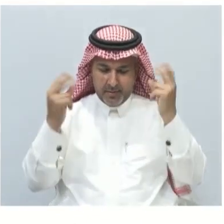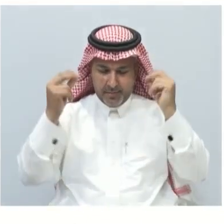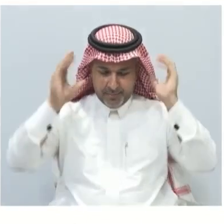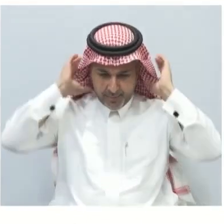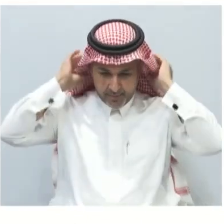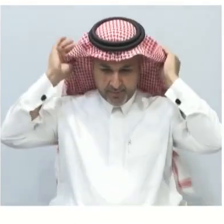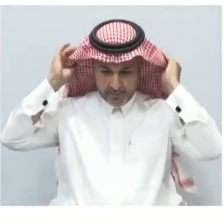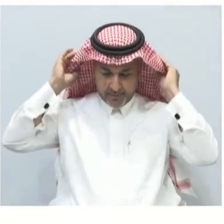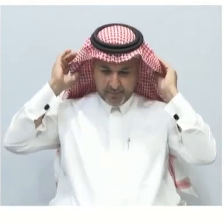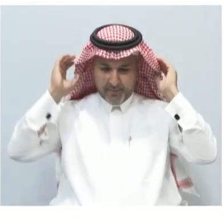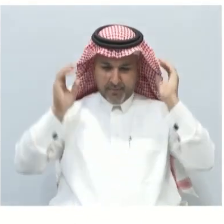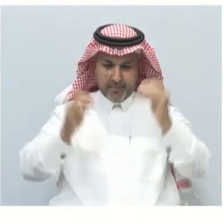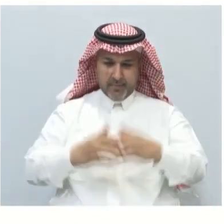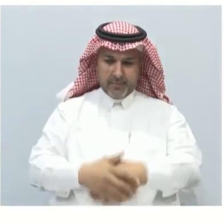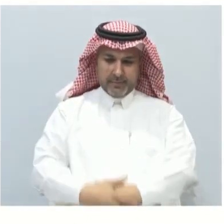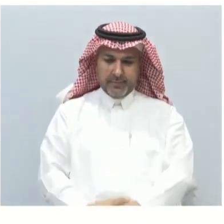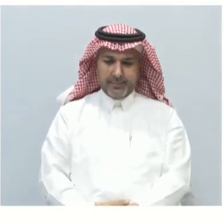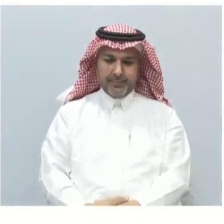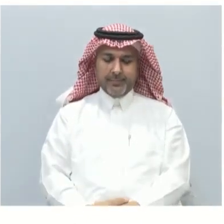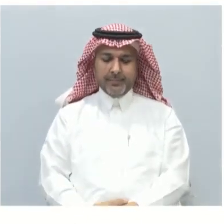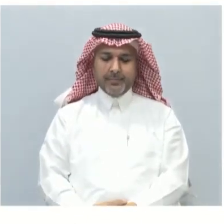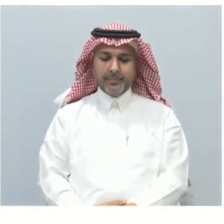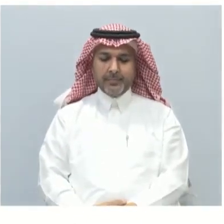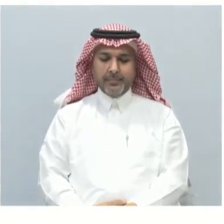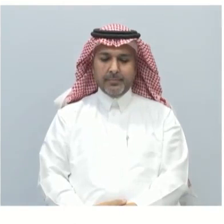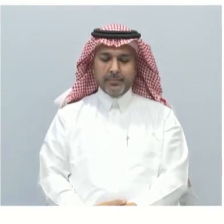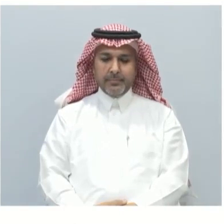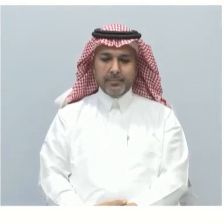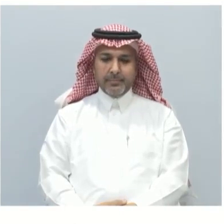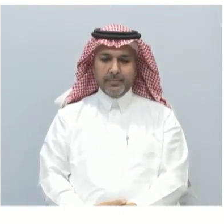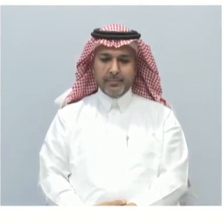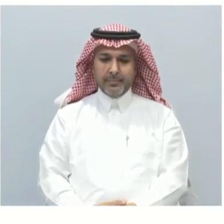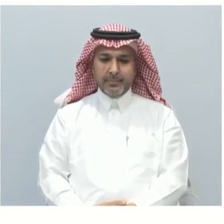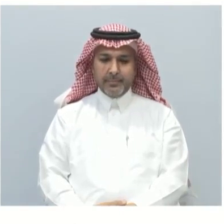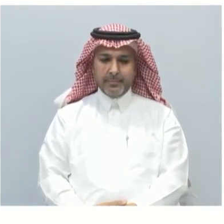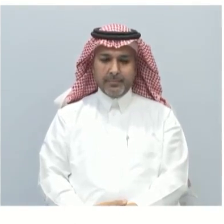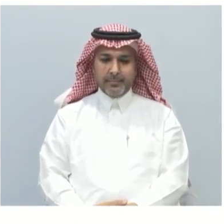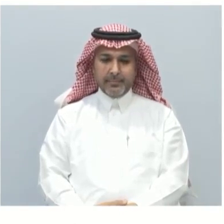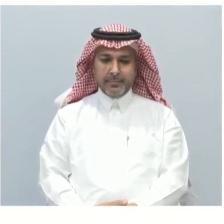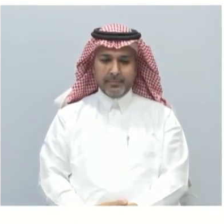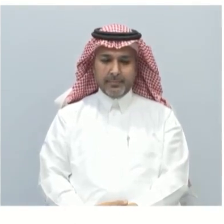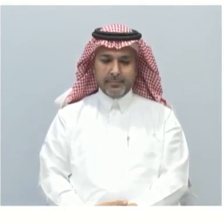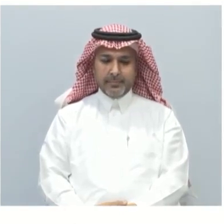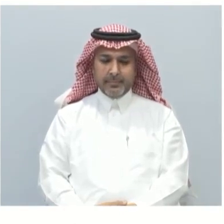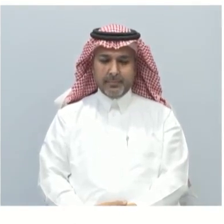اكس اللي تقترب منه ودائما الداله تقطع محور واي وين تقطعها عند الواحد